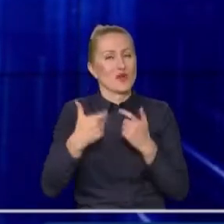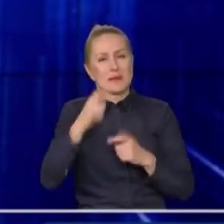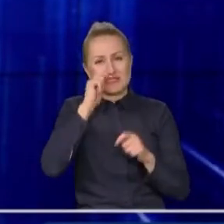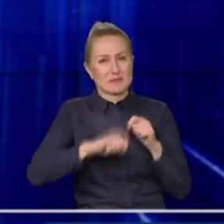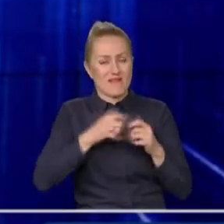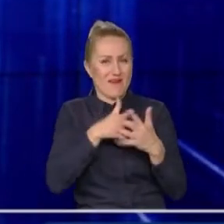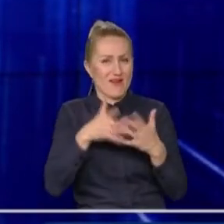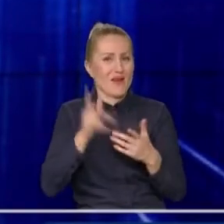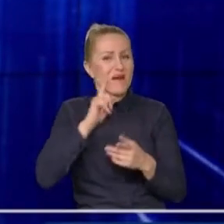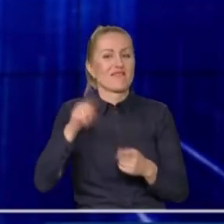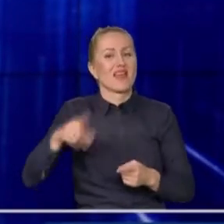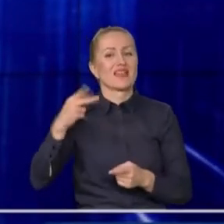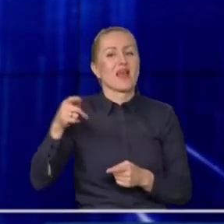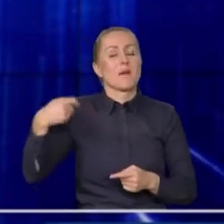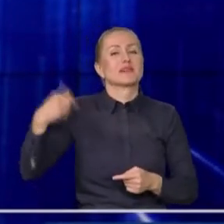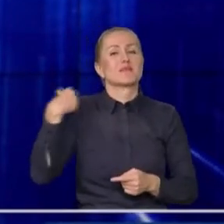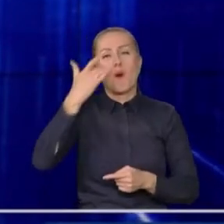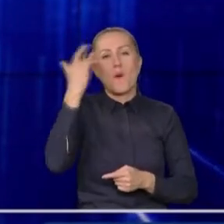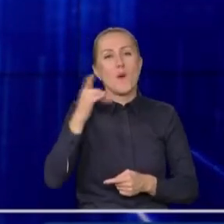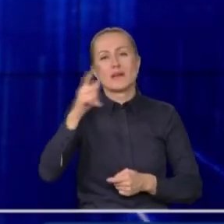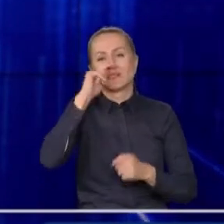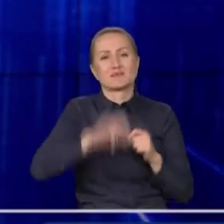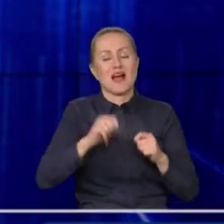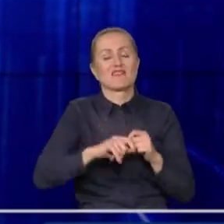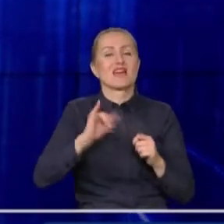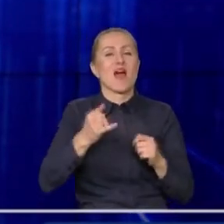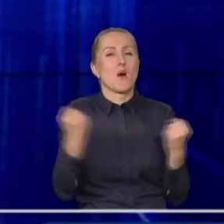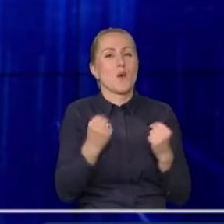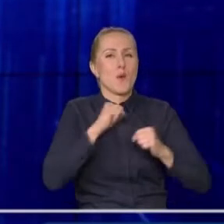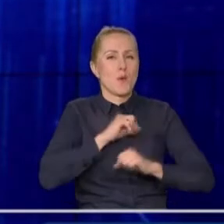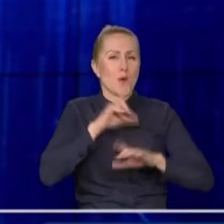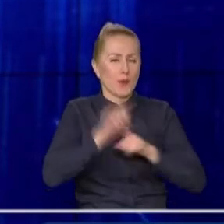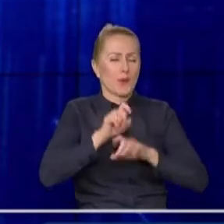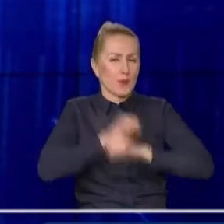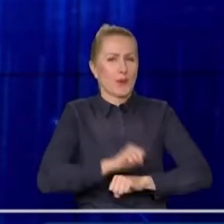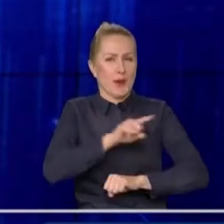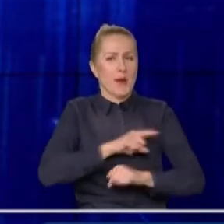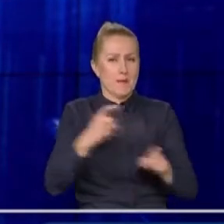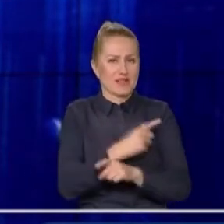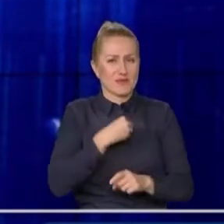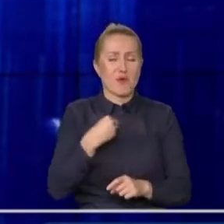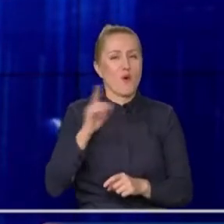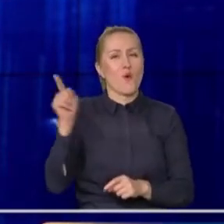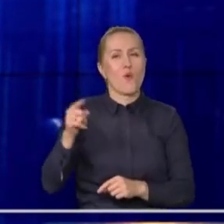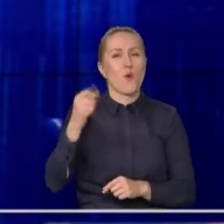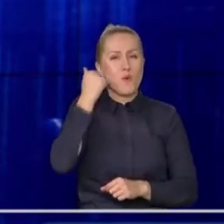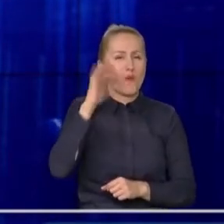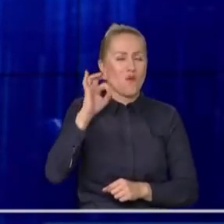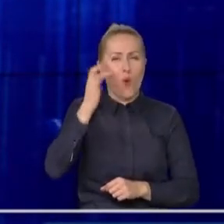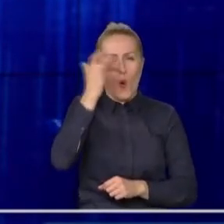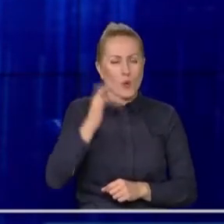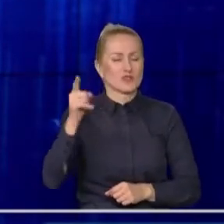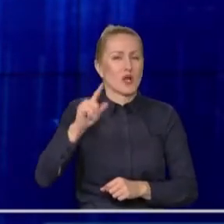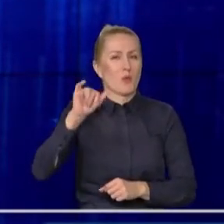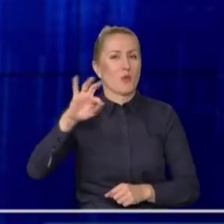to nie Łukaszenka testuje odporność i siłę państwa polskiego, tylko Putin. Łukaszenko nigdy by nie pozwolił sobie jednak